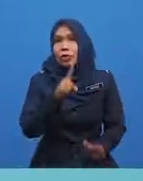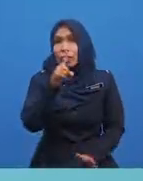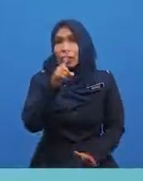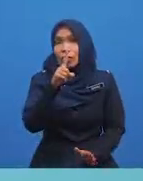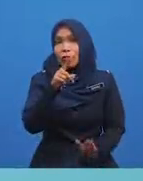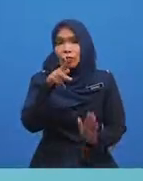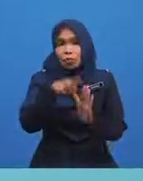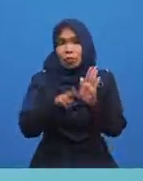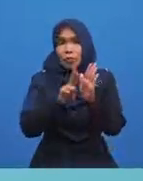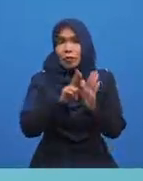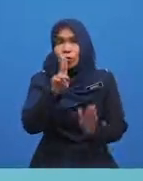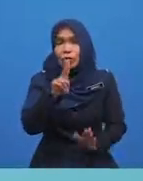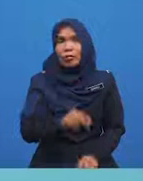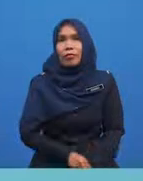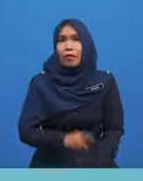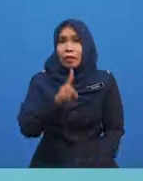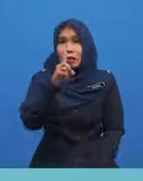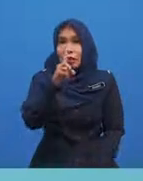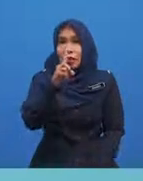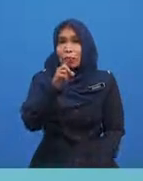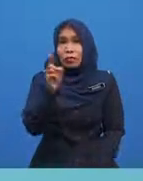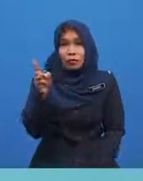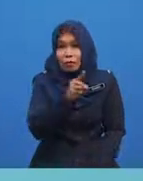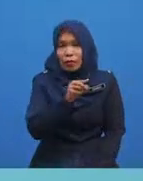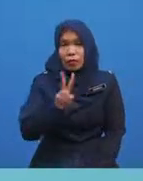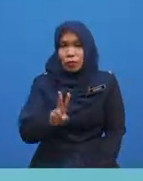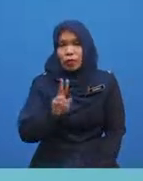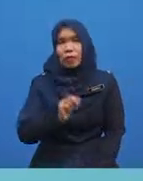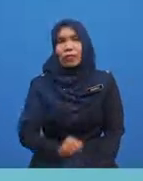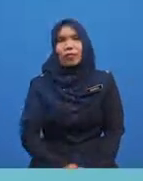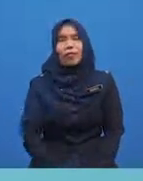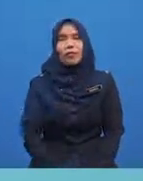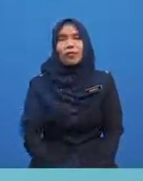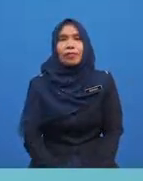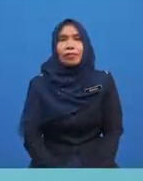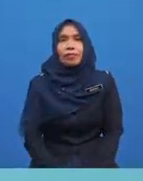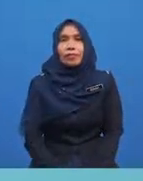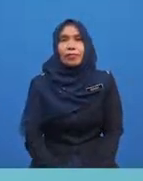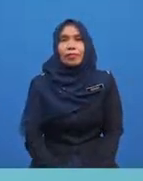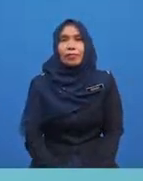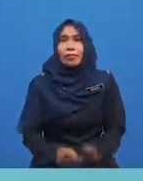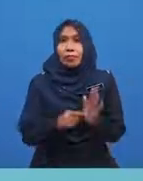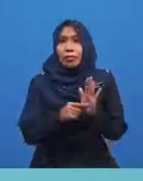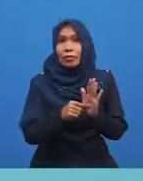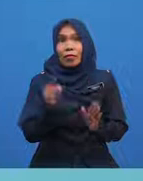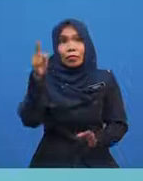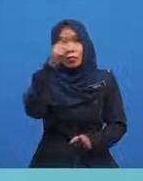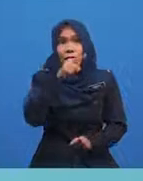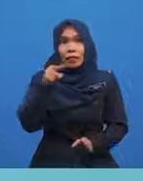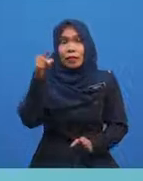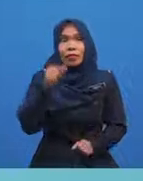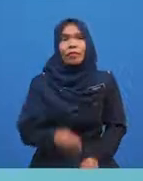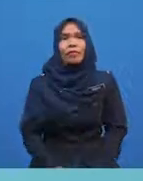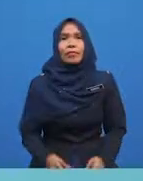Gambar A menunjukkan satu bulatan. Bulatan ini menunjukkan